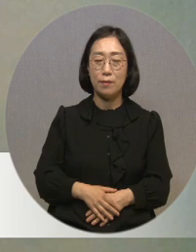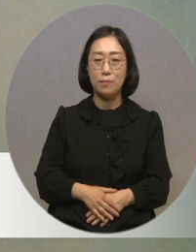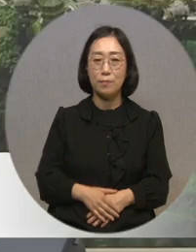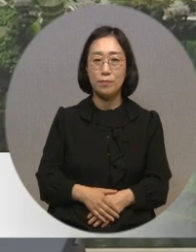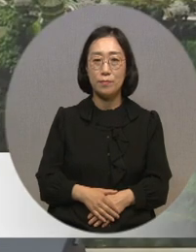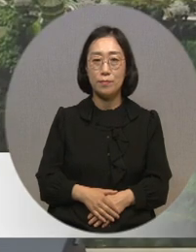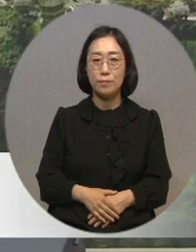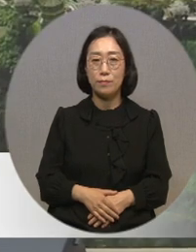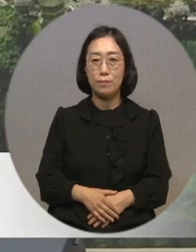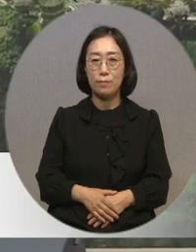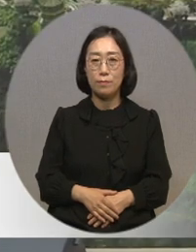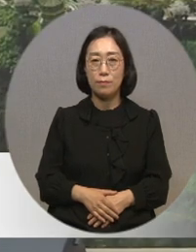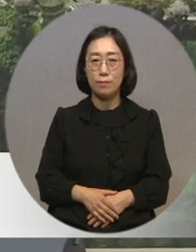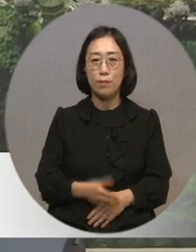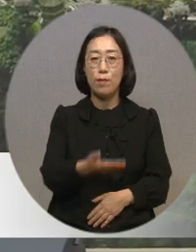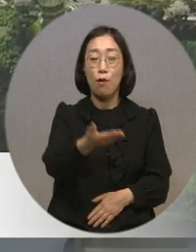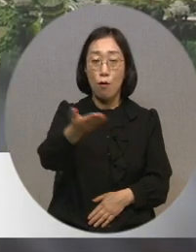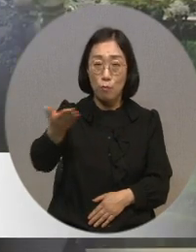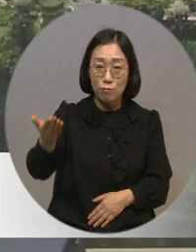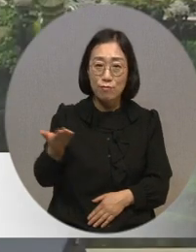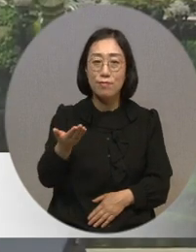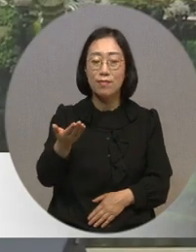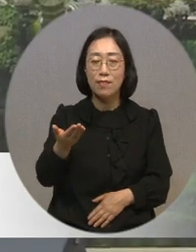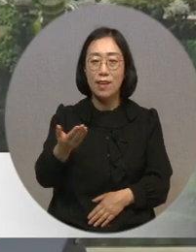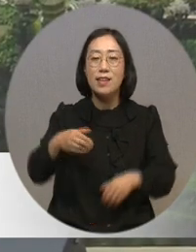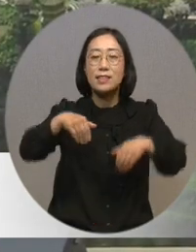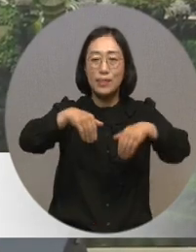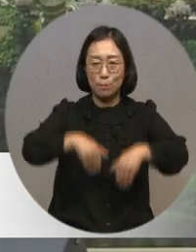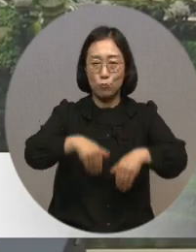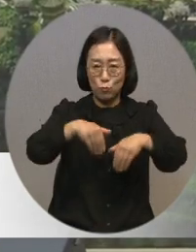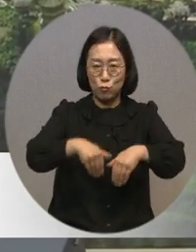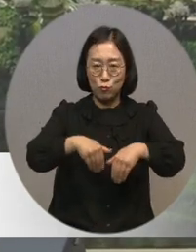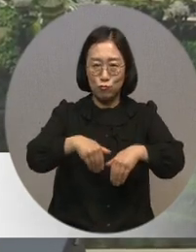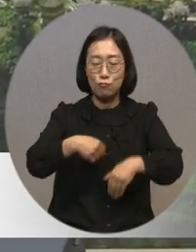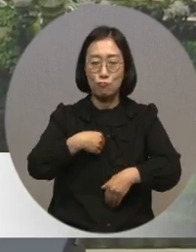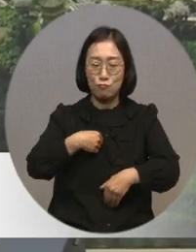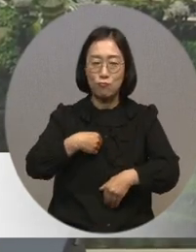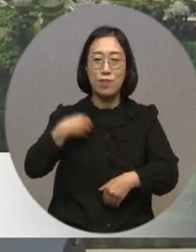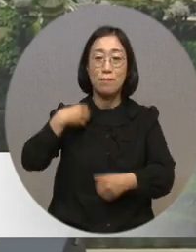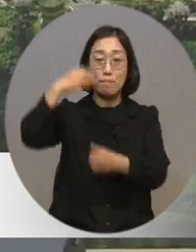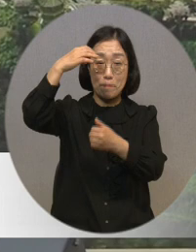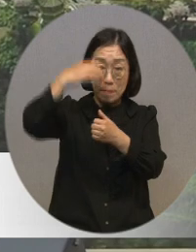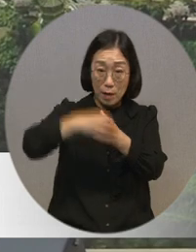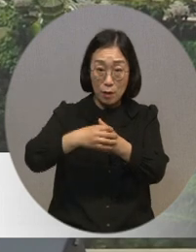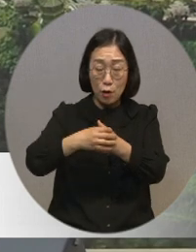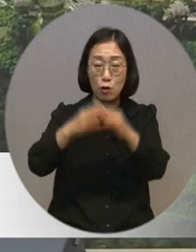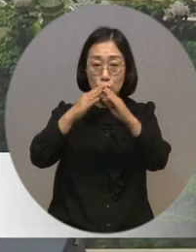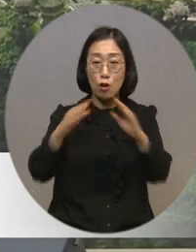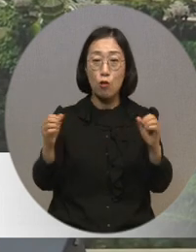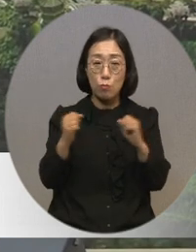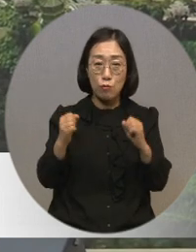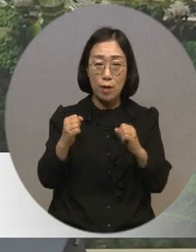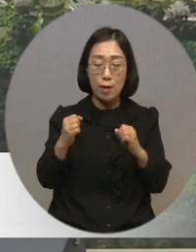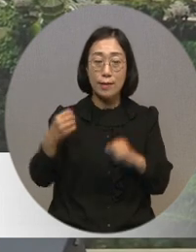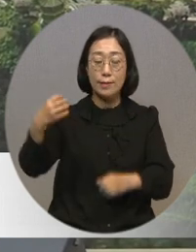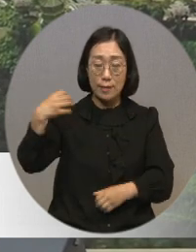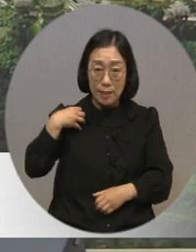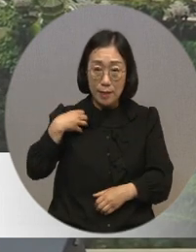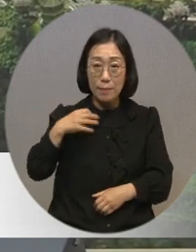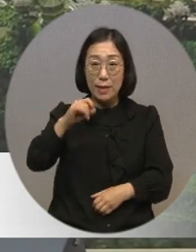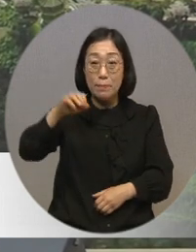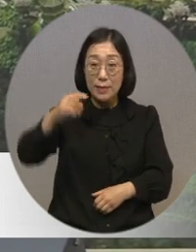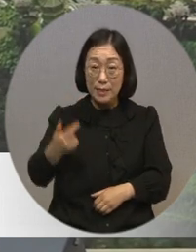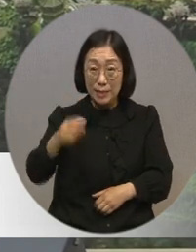않습니다. 저는 여기 계신 여러분들의 신분으로서 또 전봉의 목, 우리 임실의